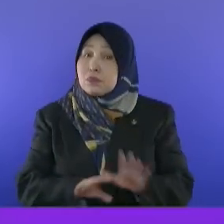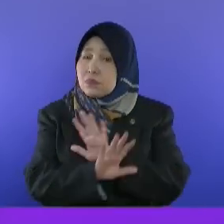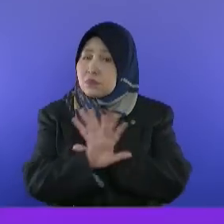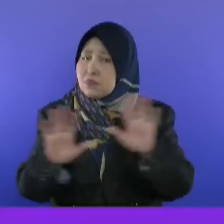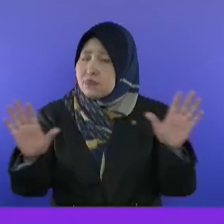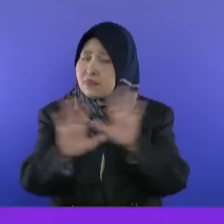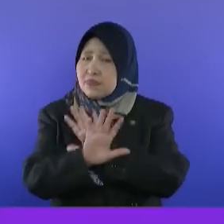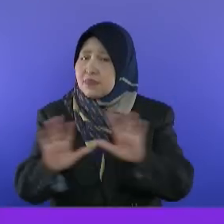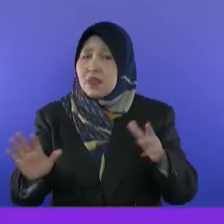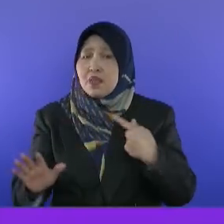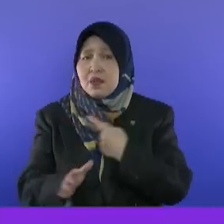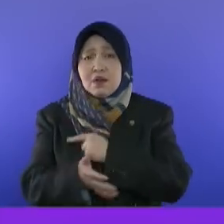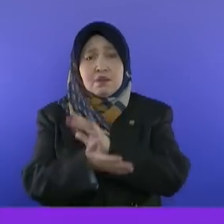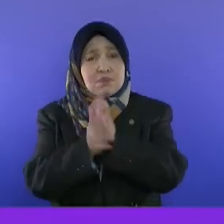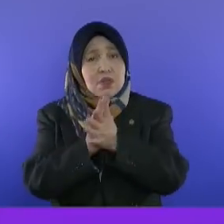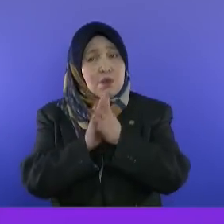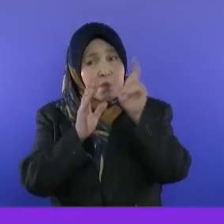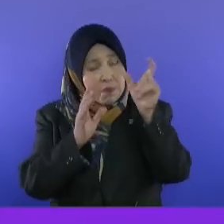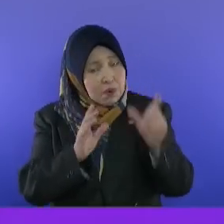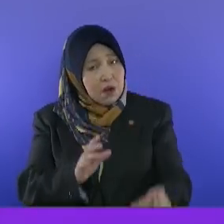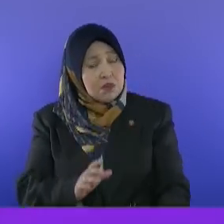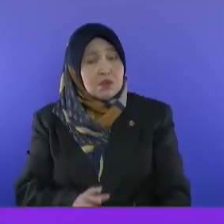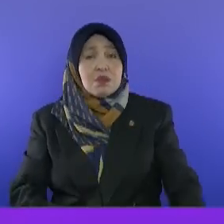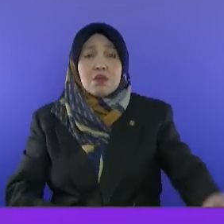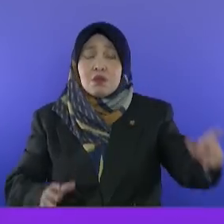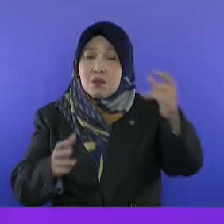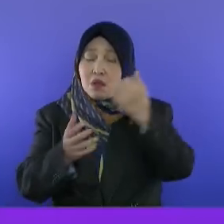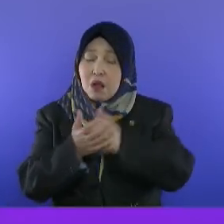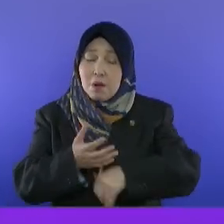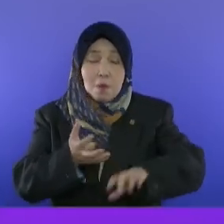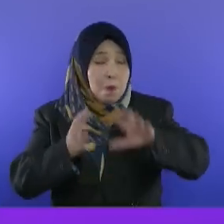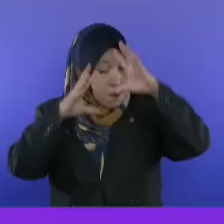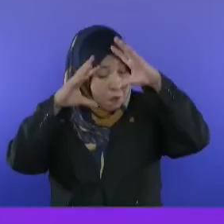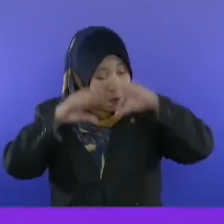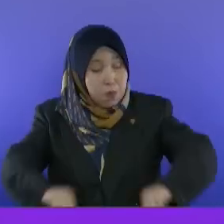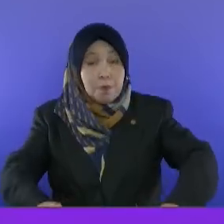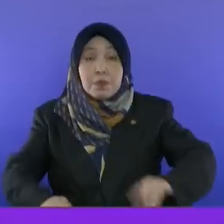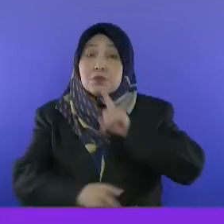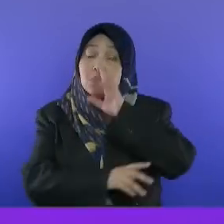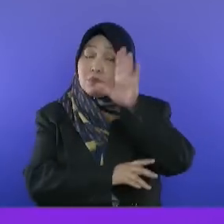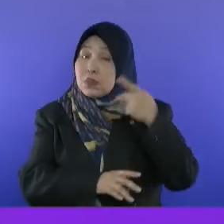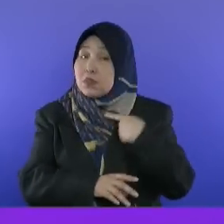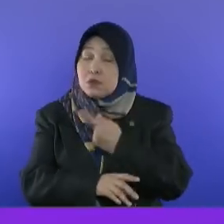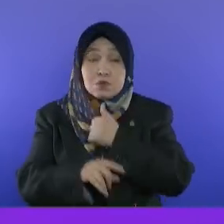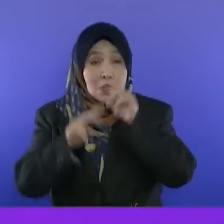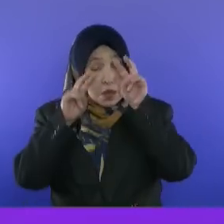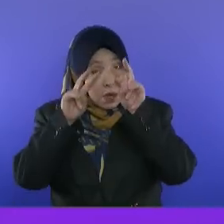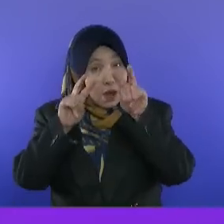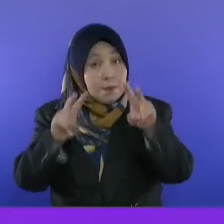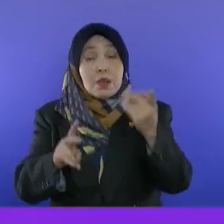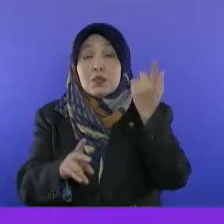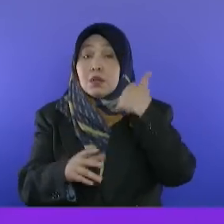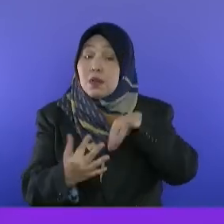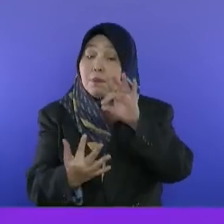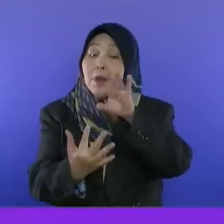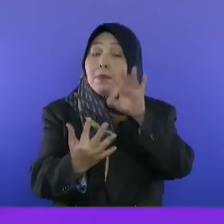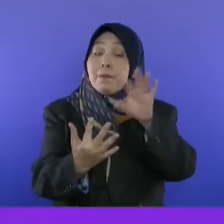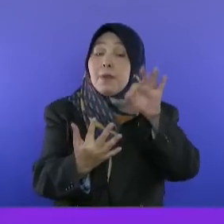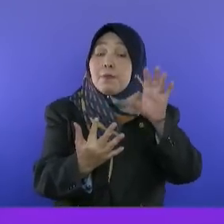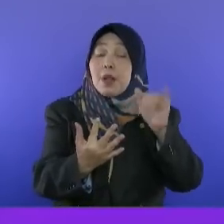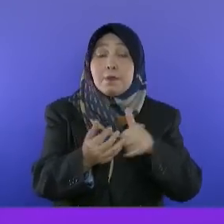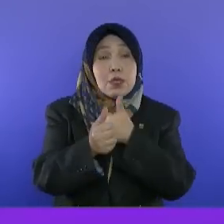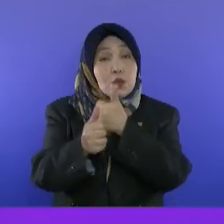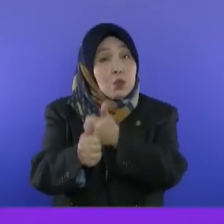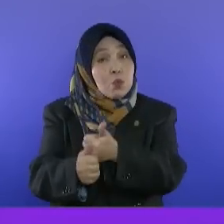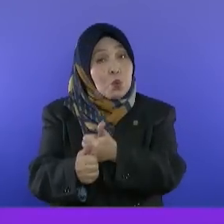sampai kita menjadi orang yang yang meranakan kepada perjanjian karena apa kita udah nampak sebentar tadi memilih-milih ikut